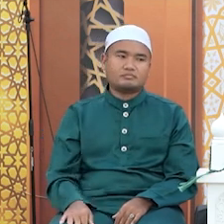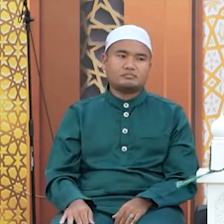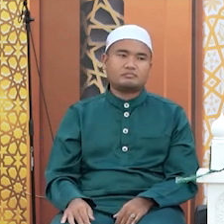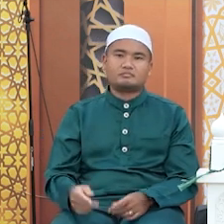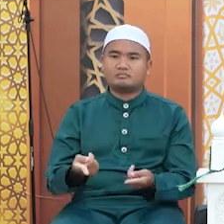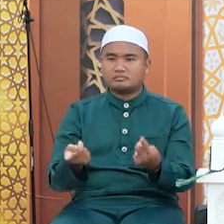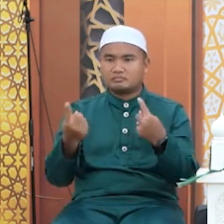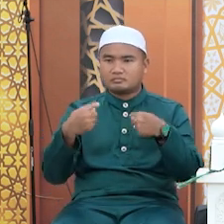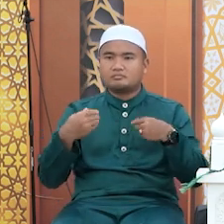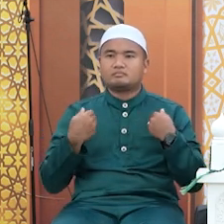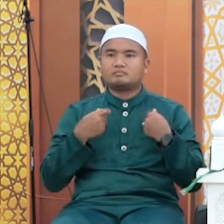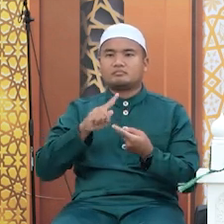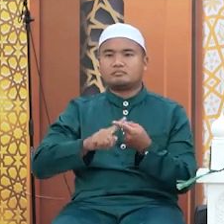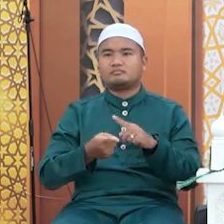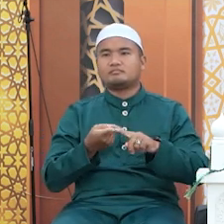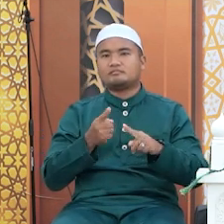Datang seorang sahabat